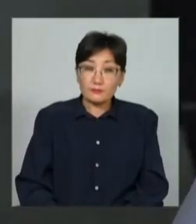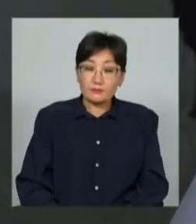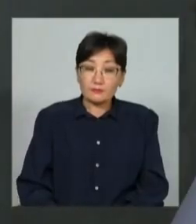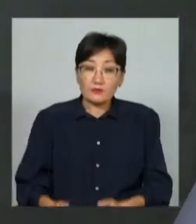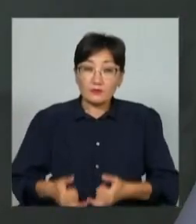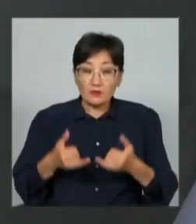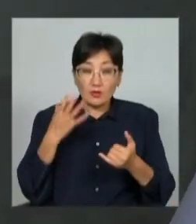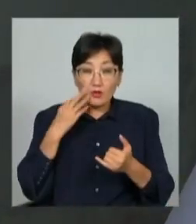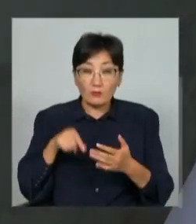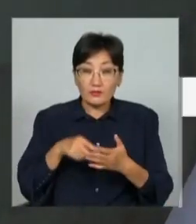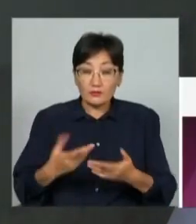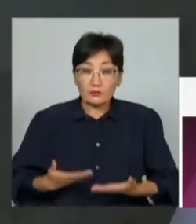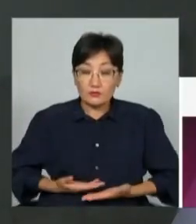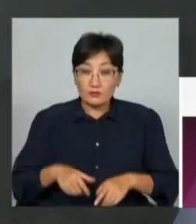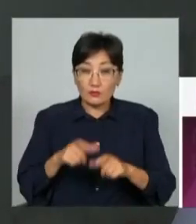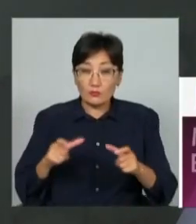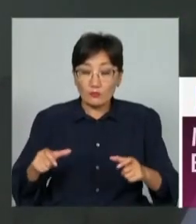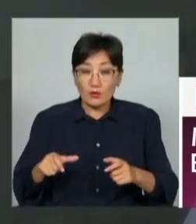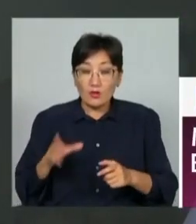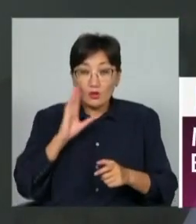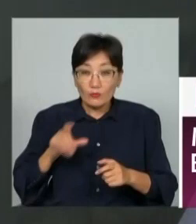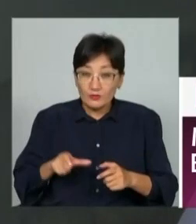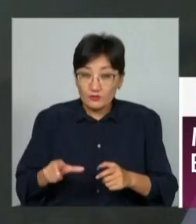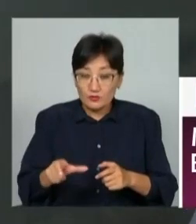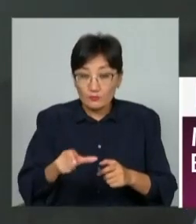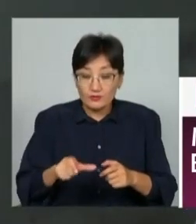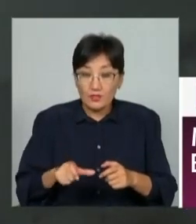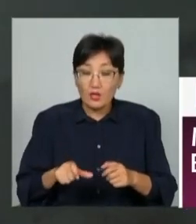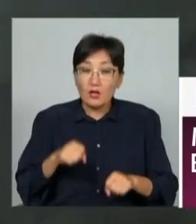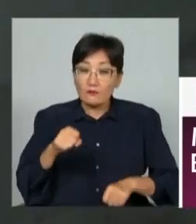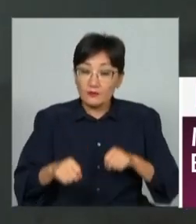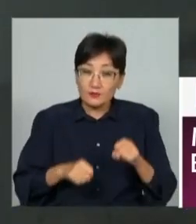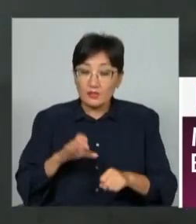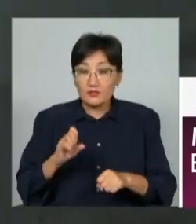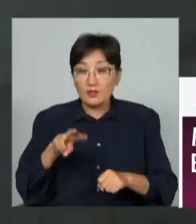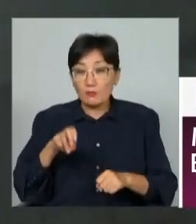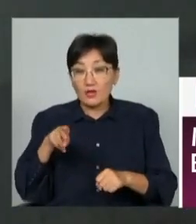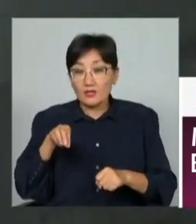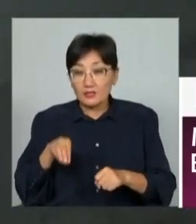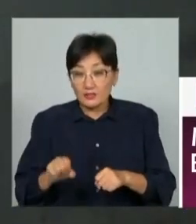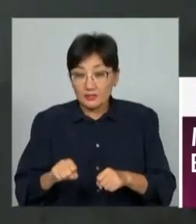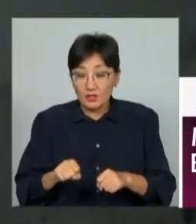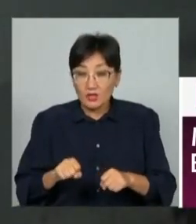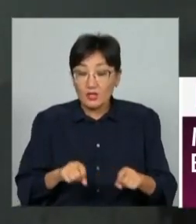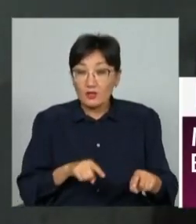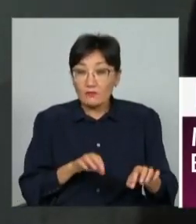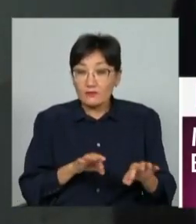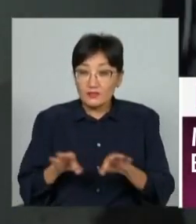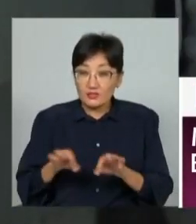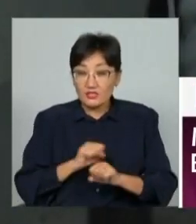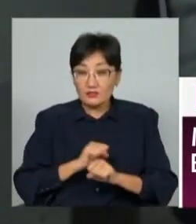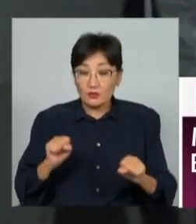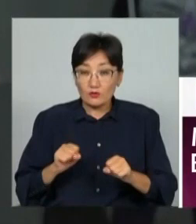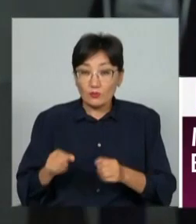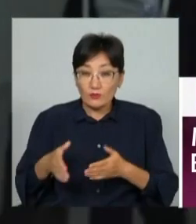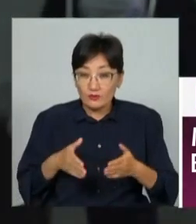Құрметті Алматы қаласының тұрғындары, Теренқұр өзенінің бойымен велосипед және де самокаттарға жүруге қатаң тыйым салынады. Теренқұр